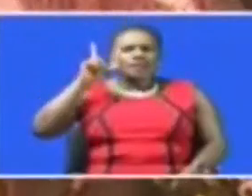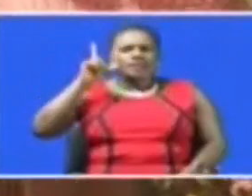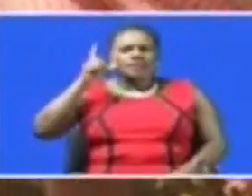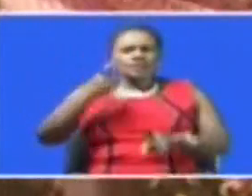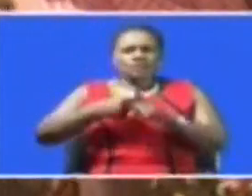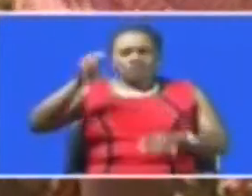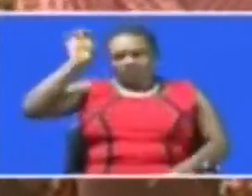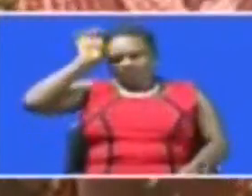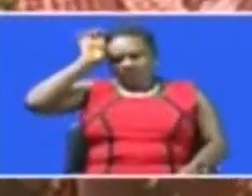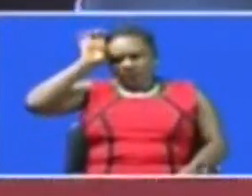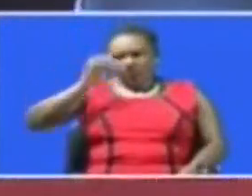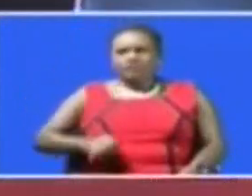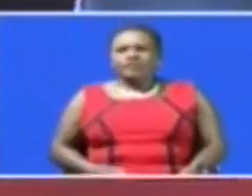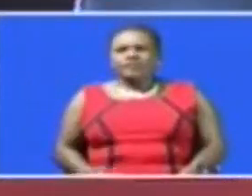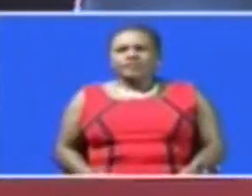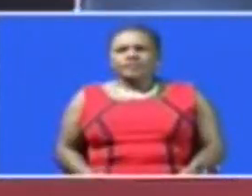Elgeyo Marakwet.